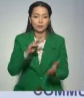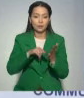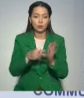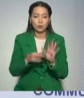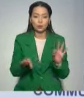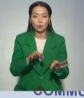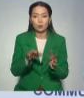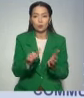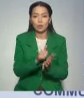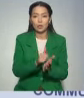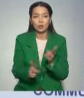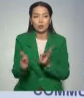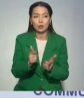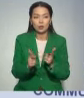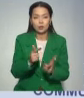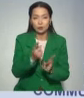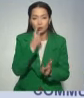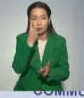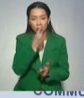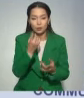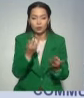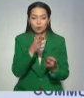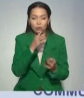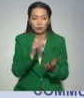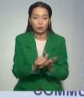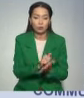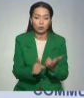металл кружок тамада уже